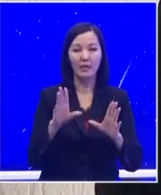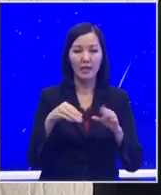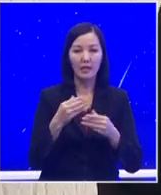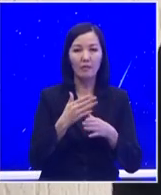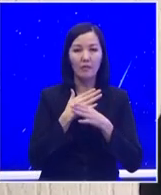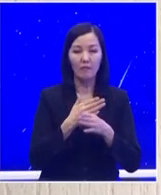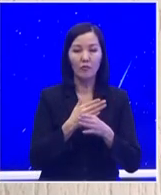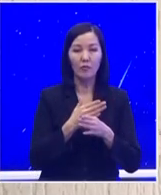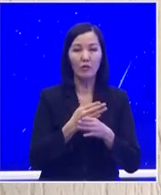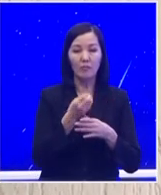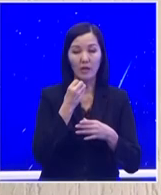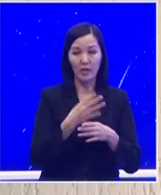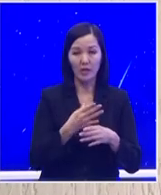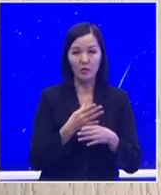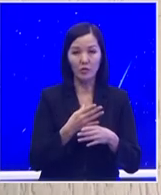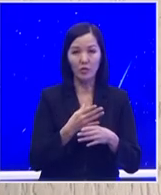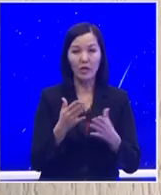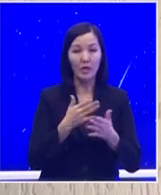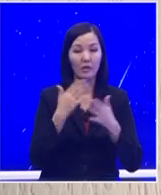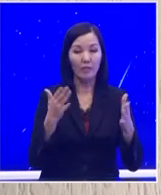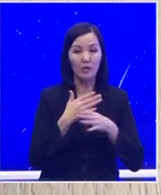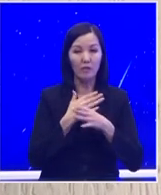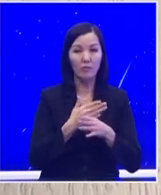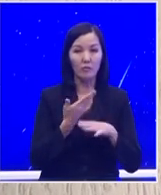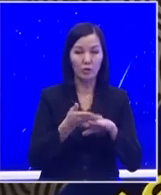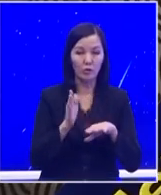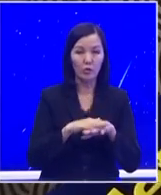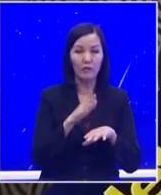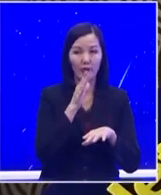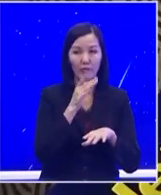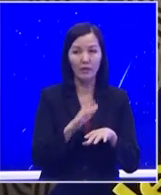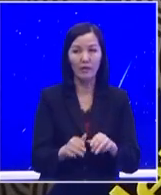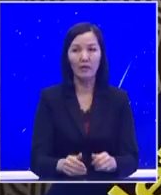было бы очень хорошо. Квота – это же большая помощь в тяжелые времена.